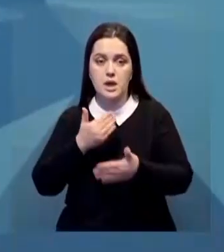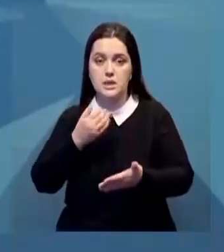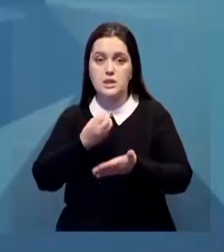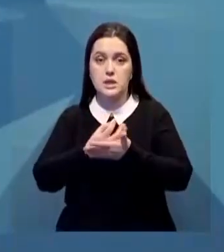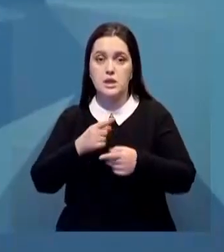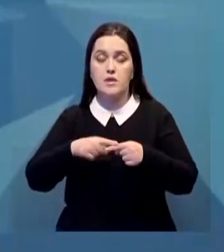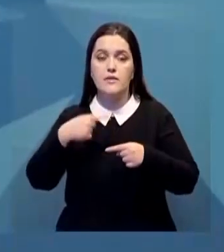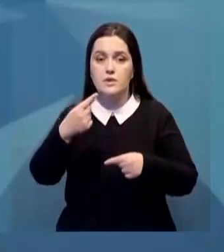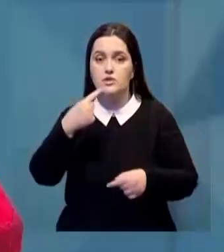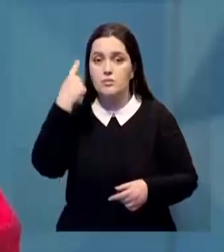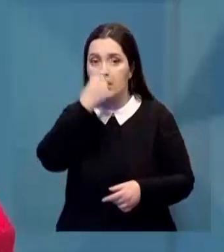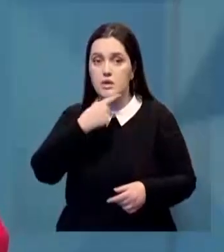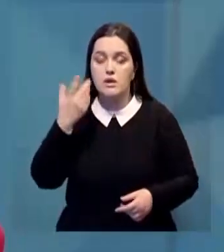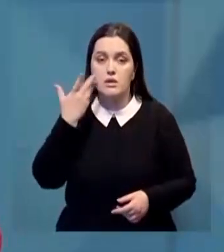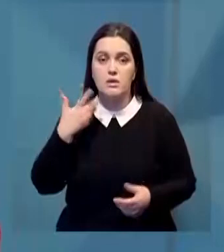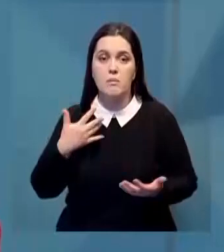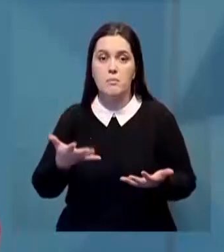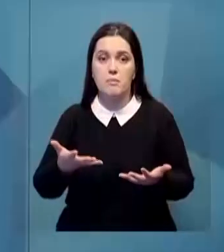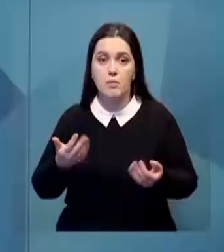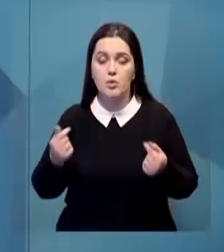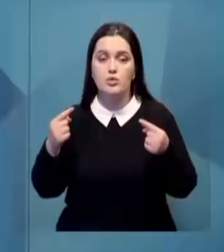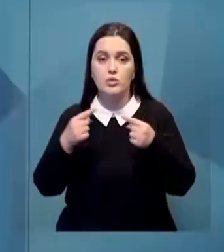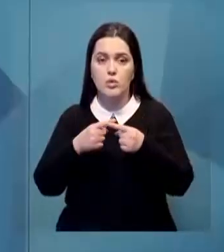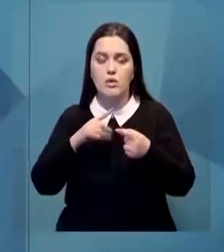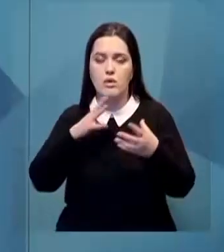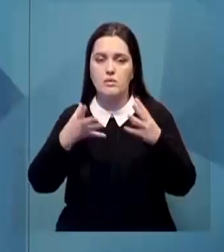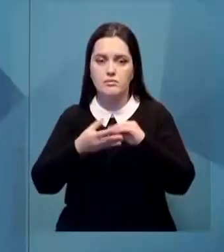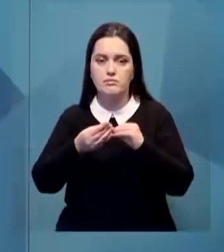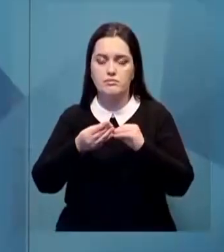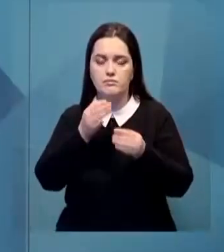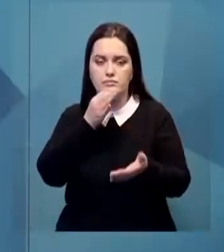следующем году, когда мы получим весь массив данных, мы дадим окончательное заключение по этому вопросу.